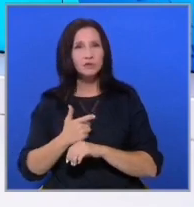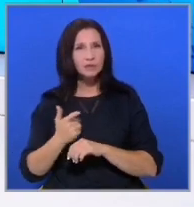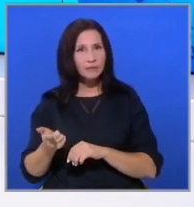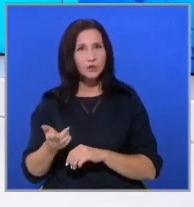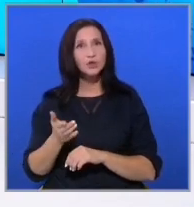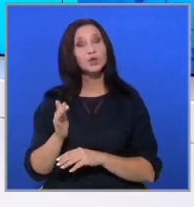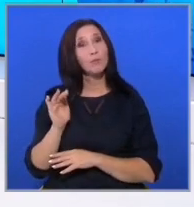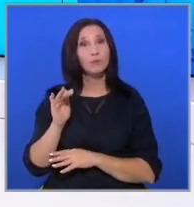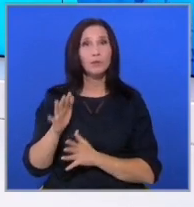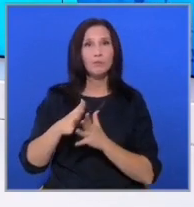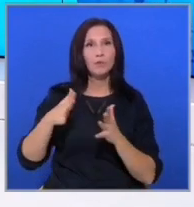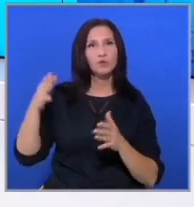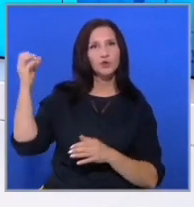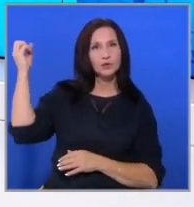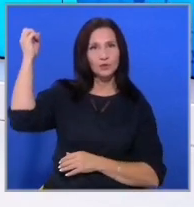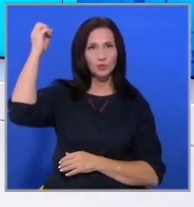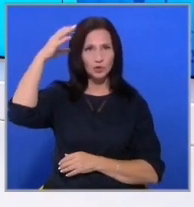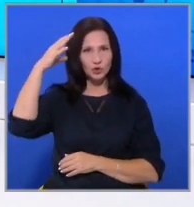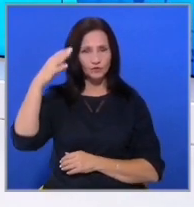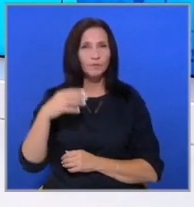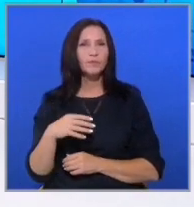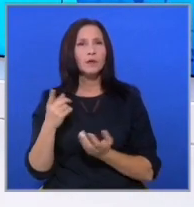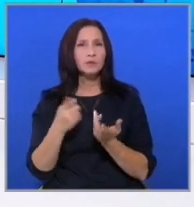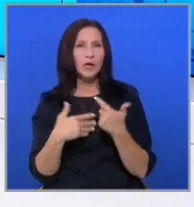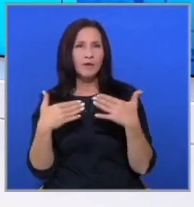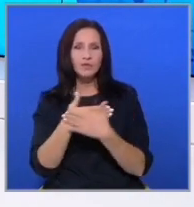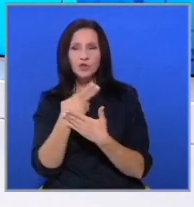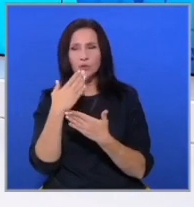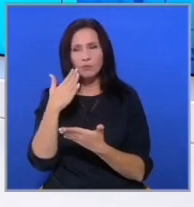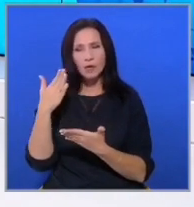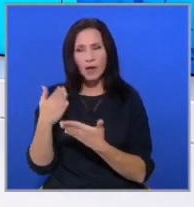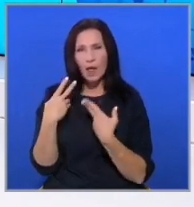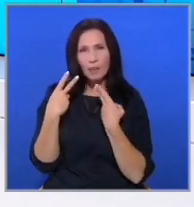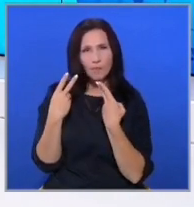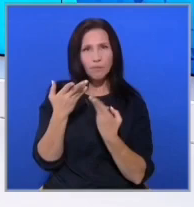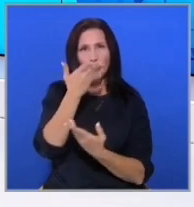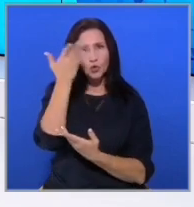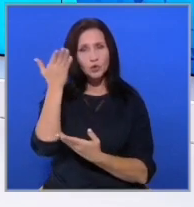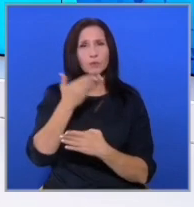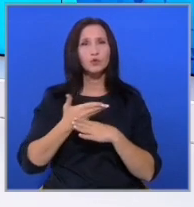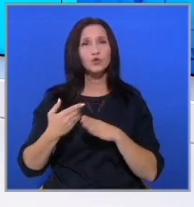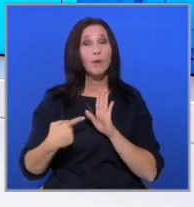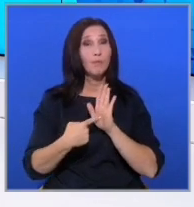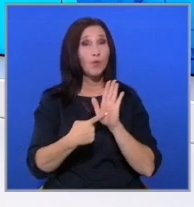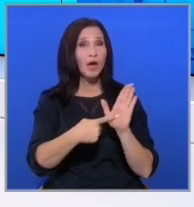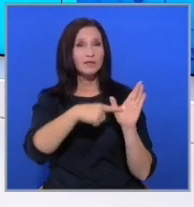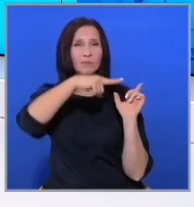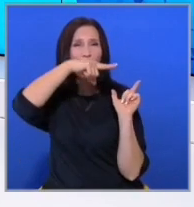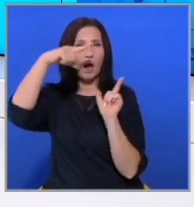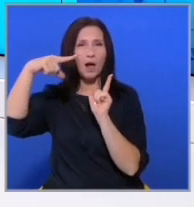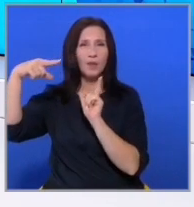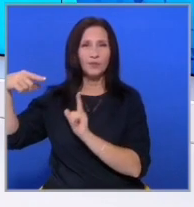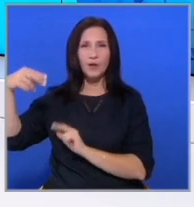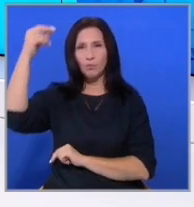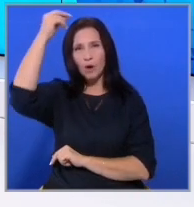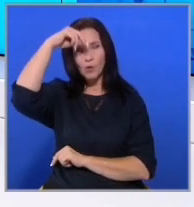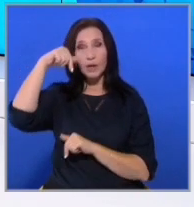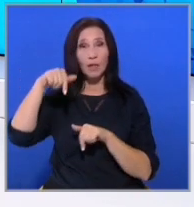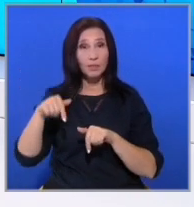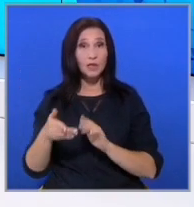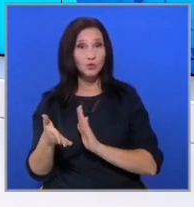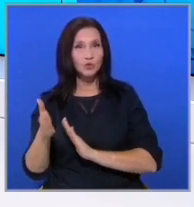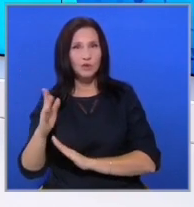ще преобладава слънчево време. Всяка вечер в края на прогнозата продължаваме да ви показваме кадри от България.